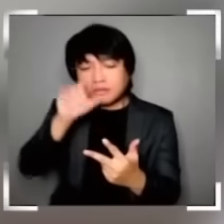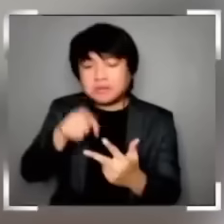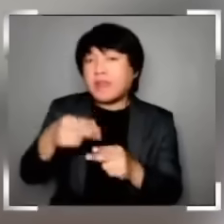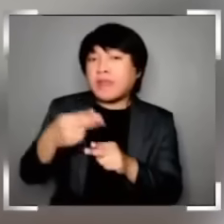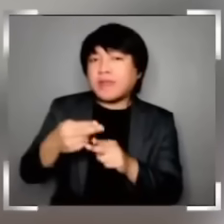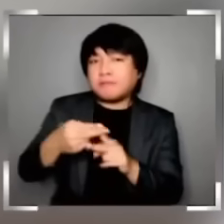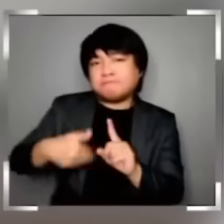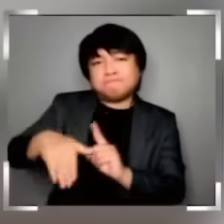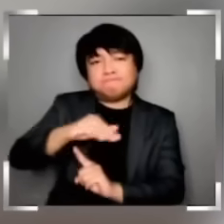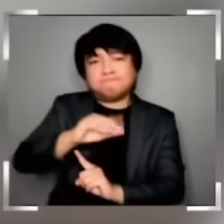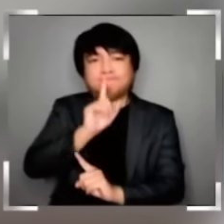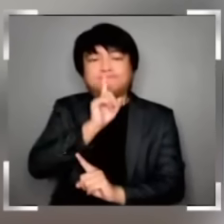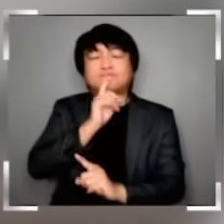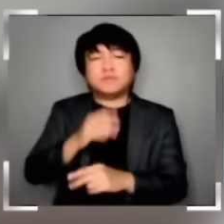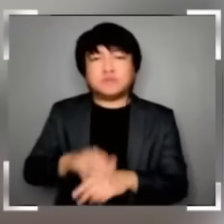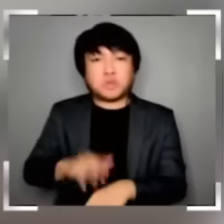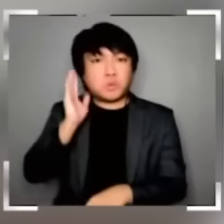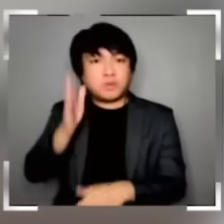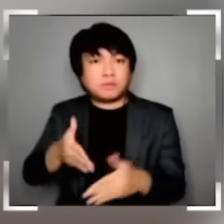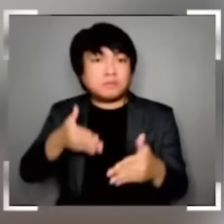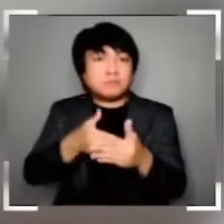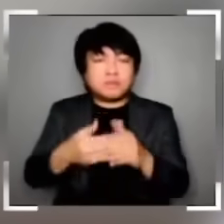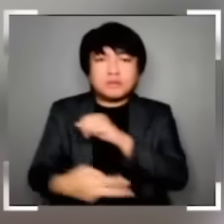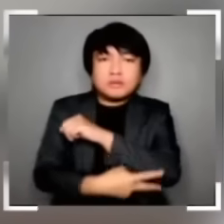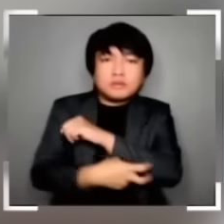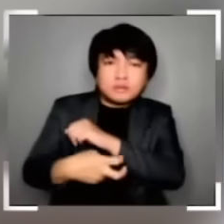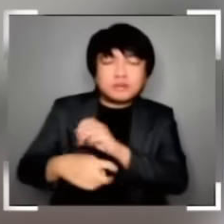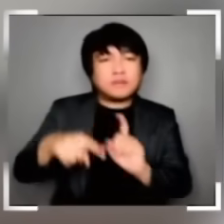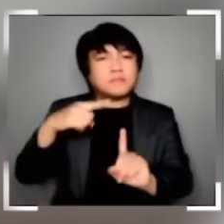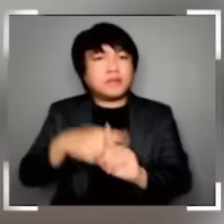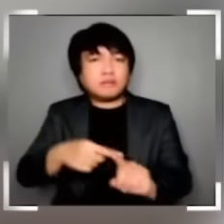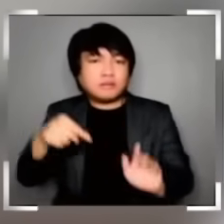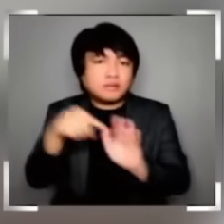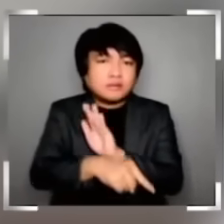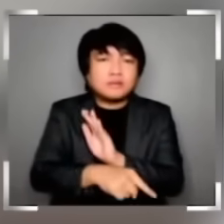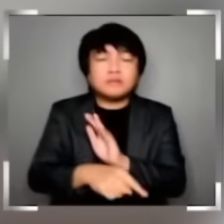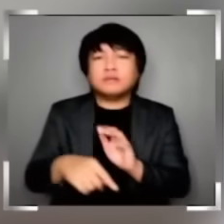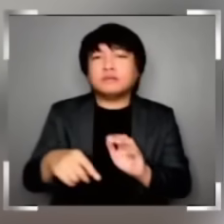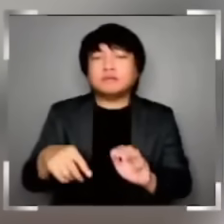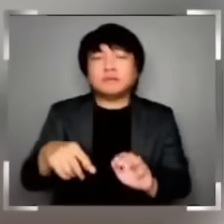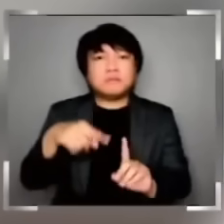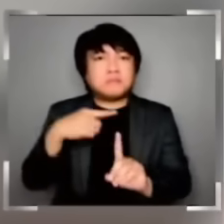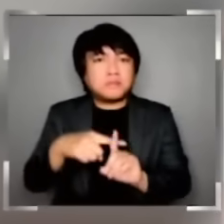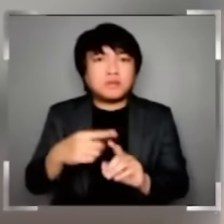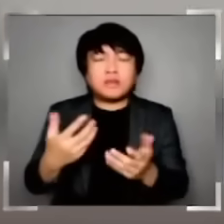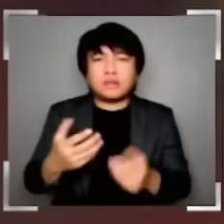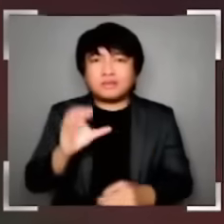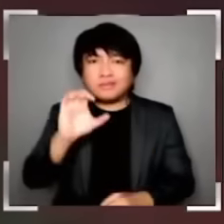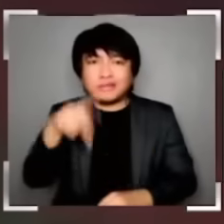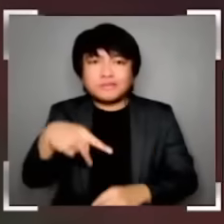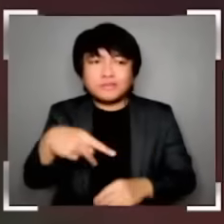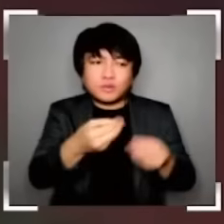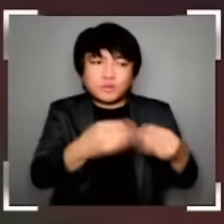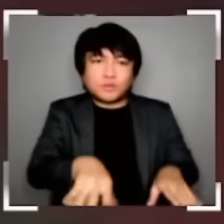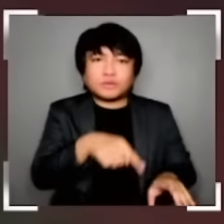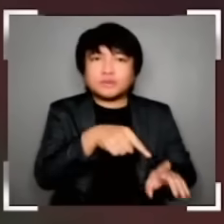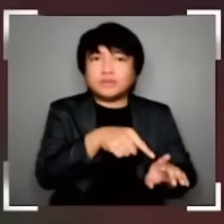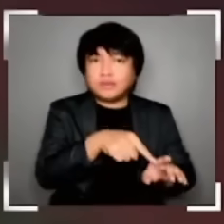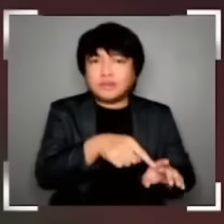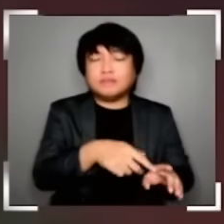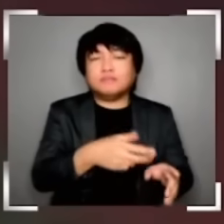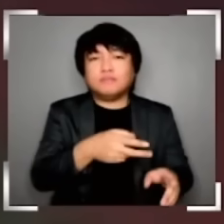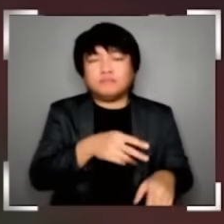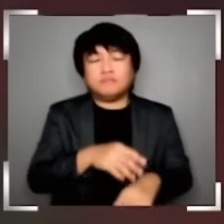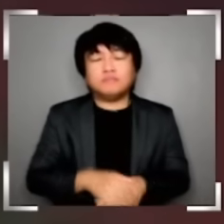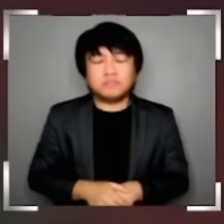mga suspect sa reklamong robbery with homicide matapos mapag-alamang nawawala ang cellphone ng biktima. Para sa GMA Regional